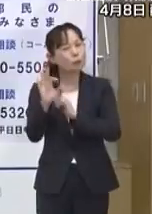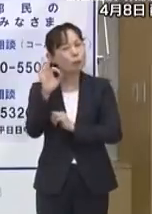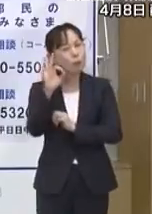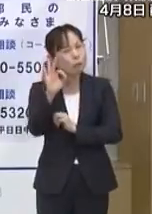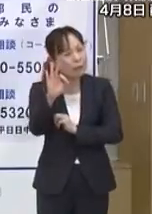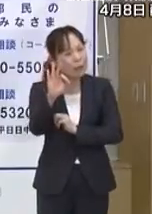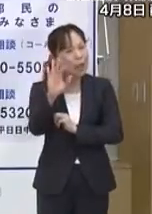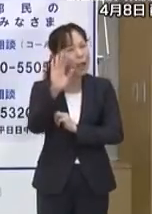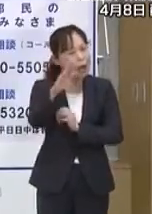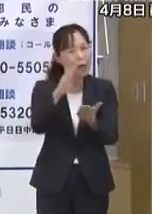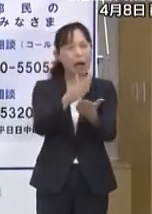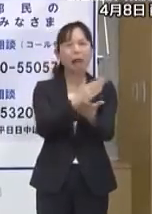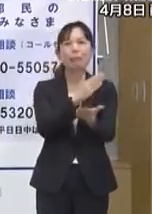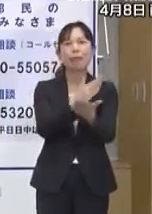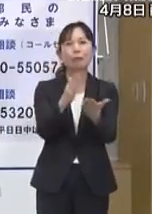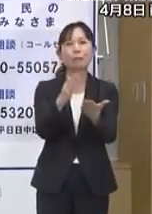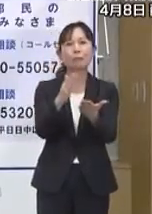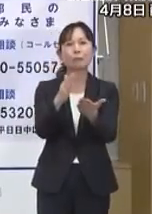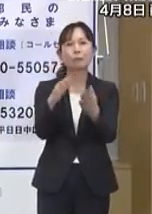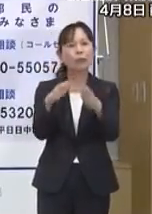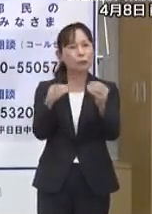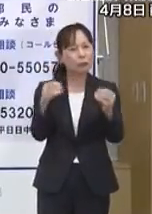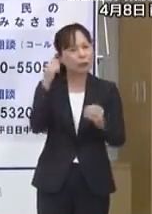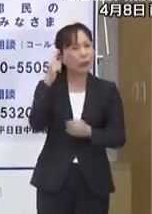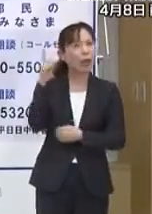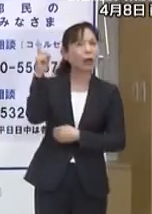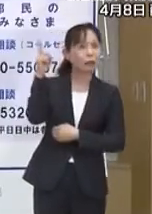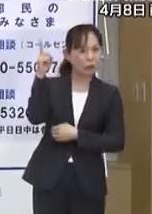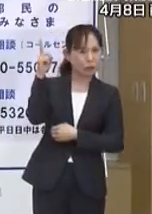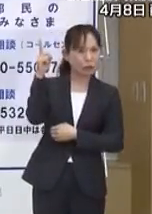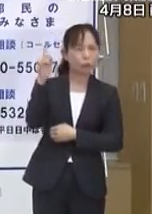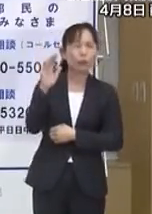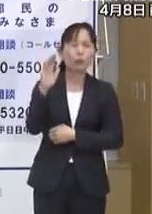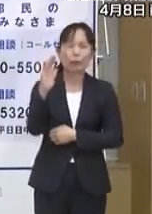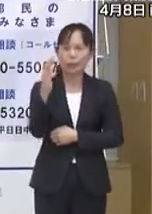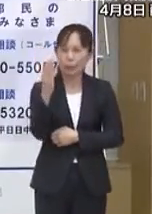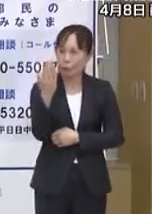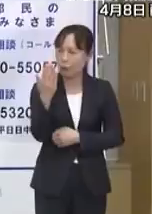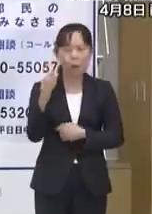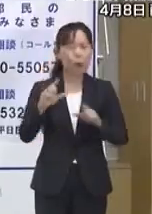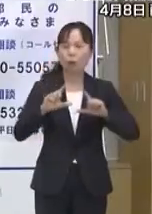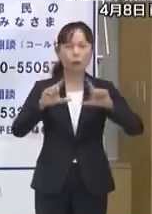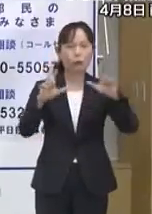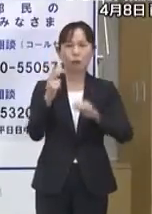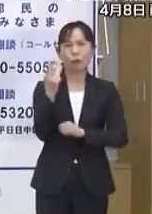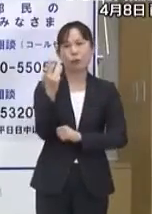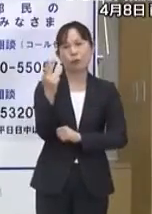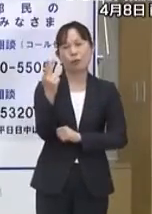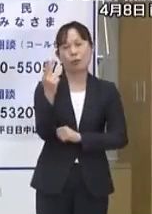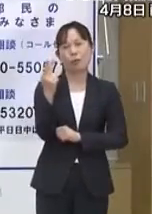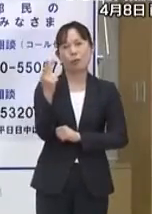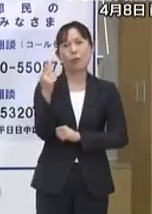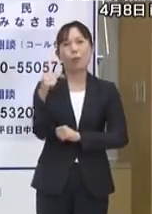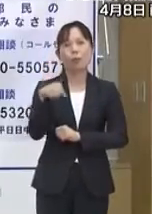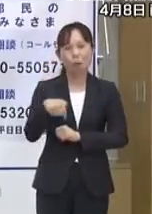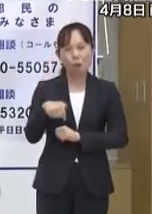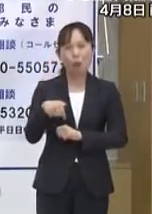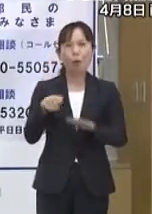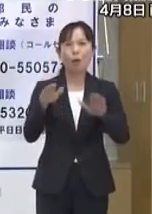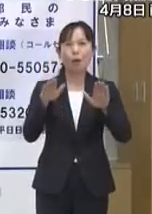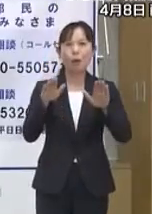判断というふうに伝えられておりましたんですけれども東京都河野いま